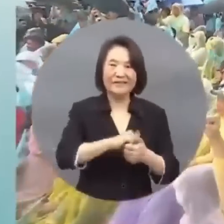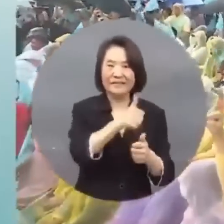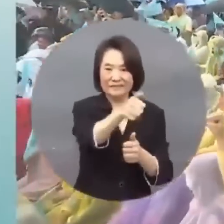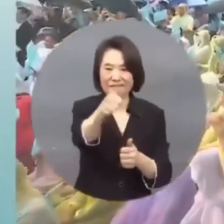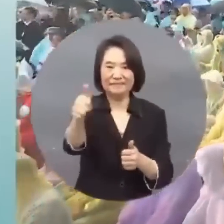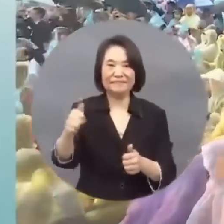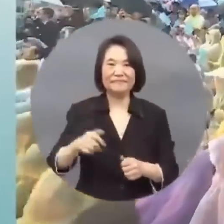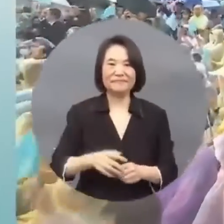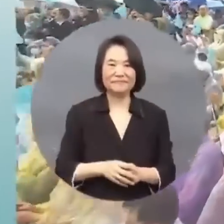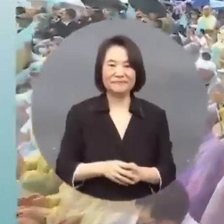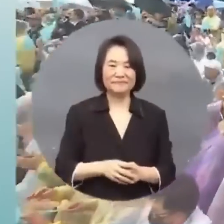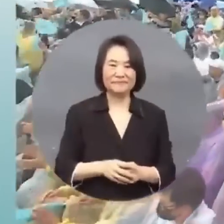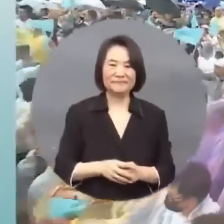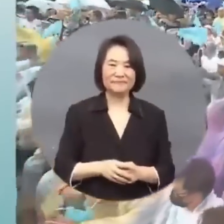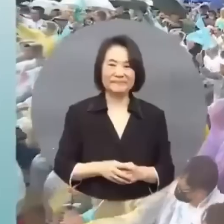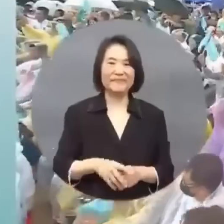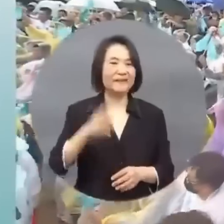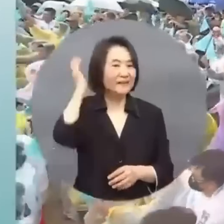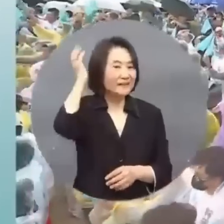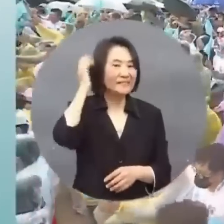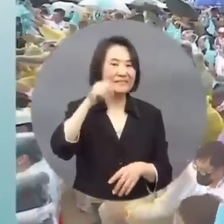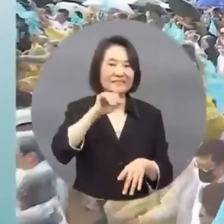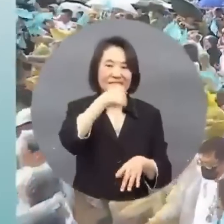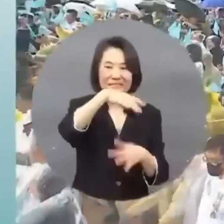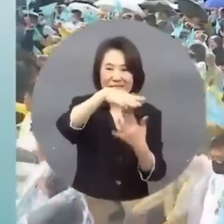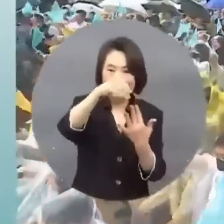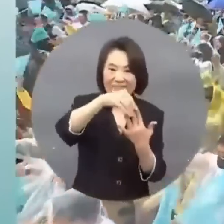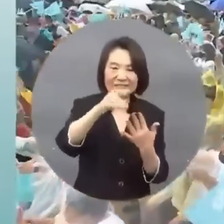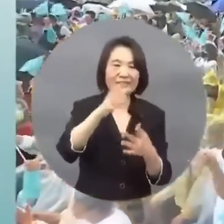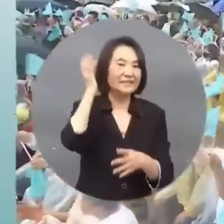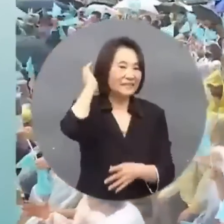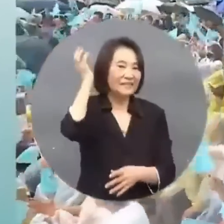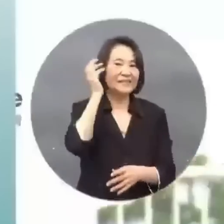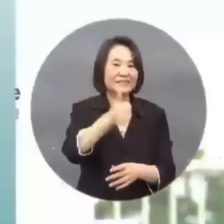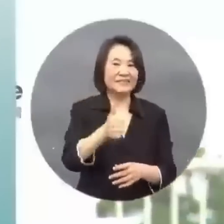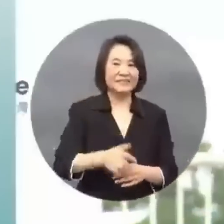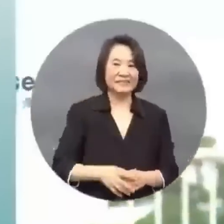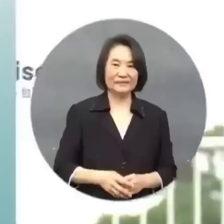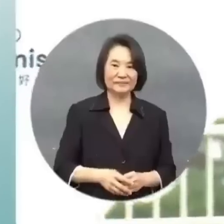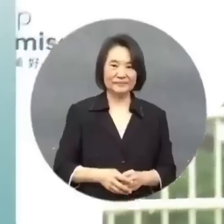励柯文哲， 台湾的选择， 柯文哲。